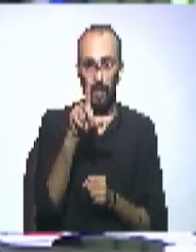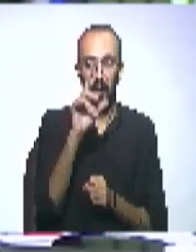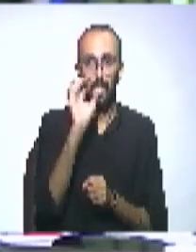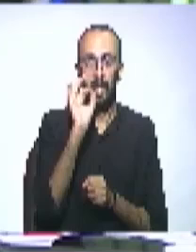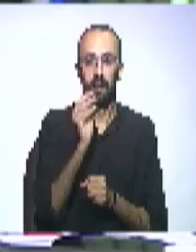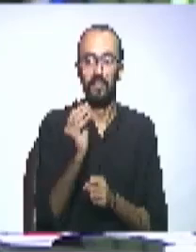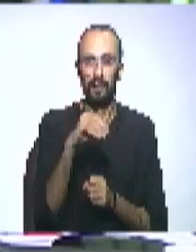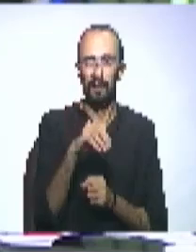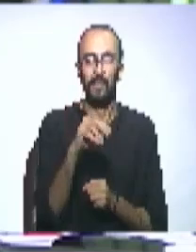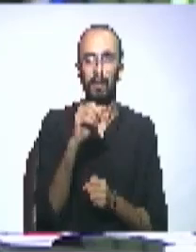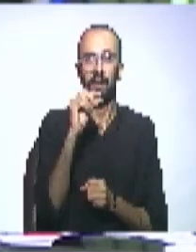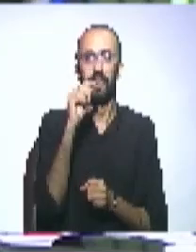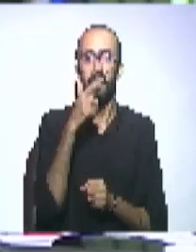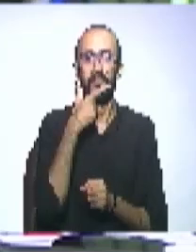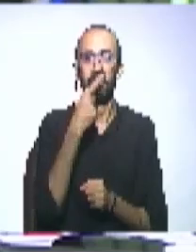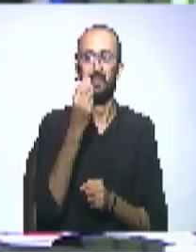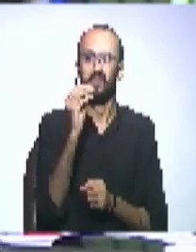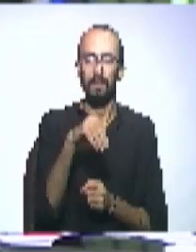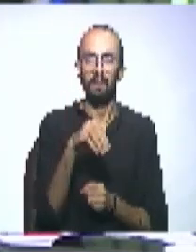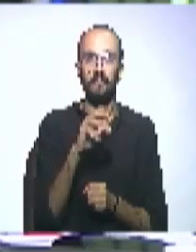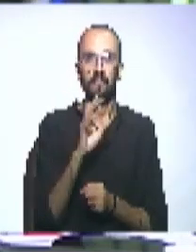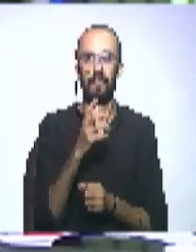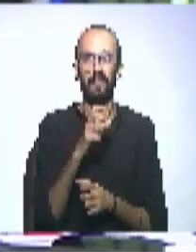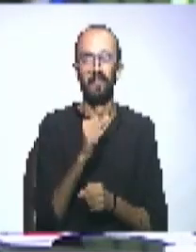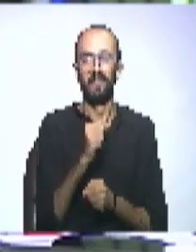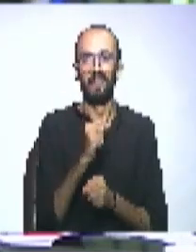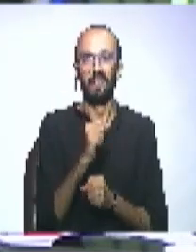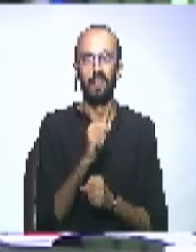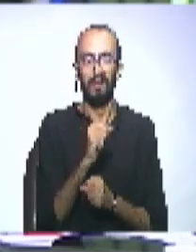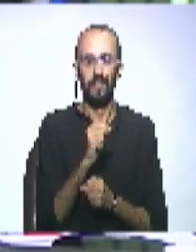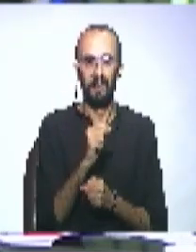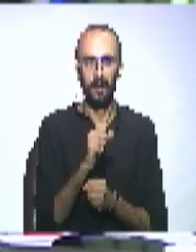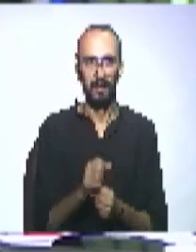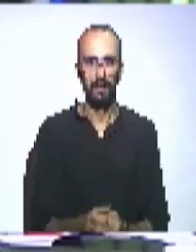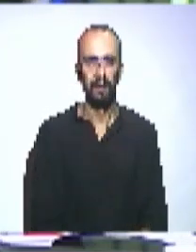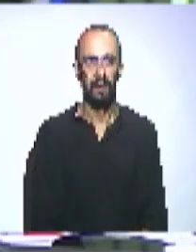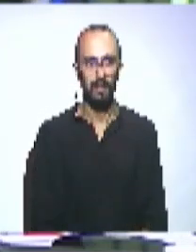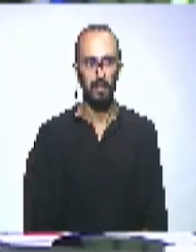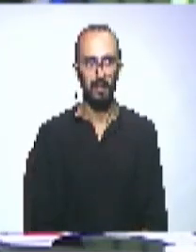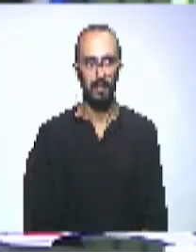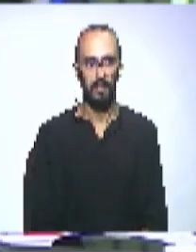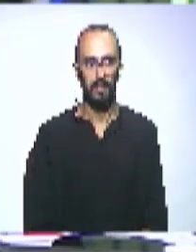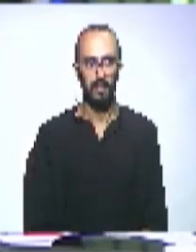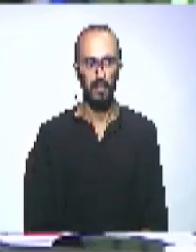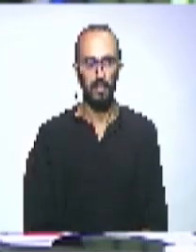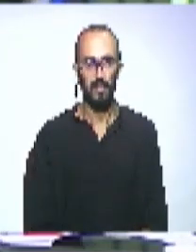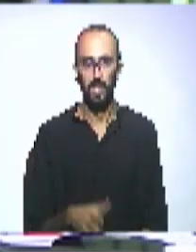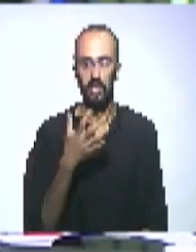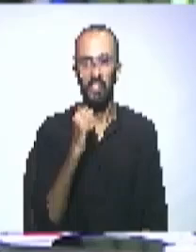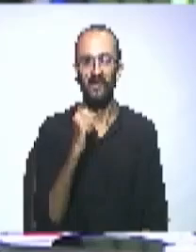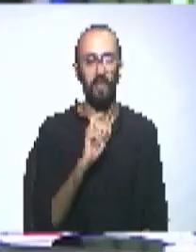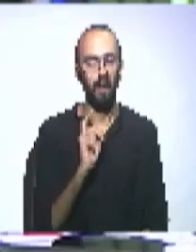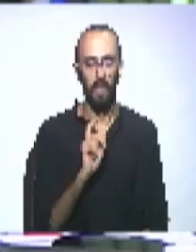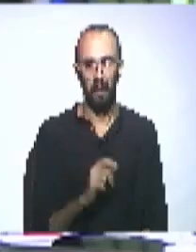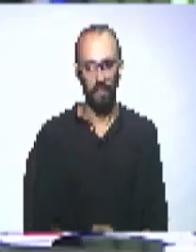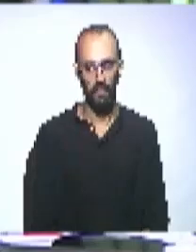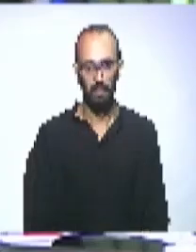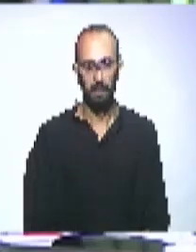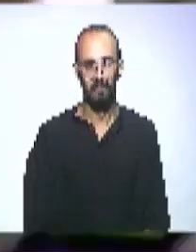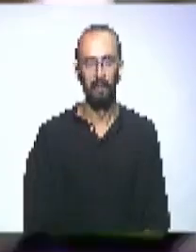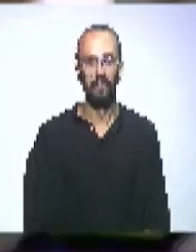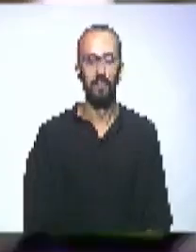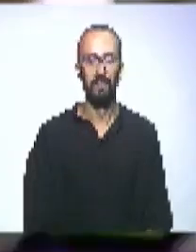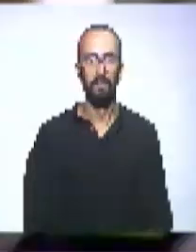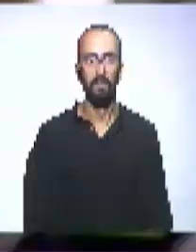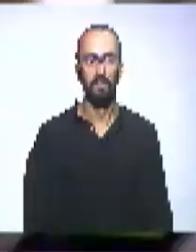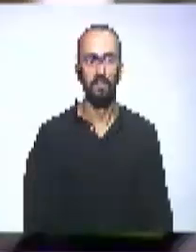نحط حتة دهنة صغيرة عشان ما تبقاش قطعة الهمبرجر ناشفة. حلو؟ أنا خدت